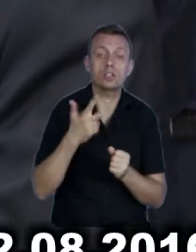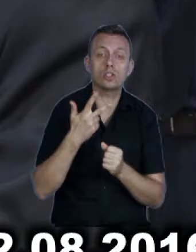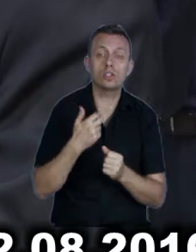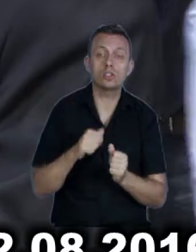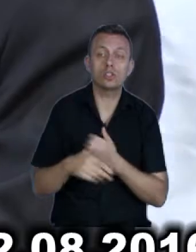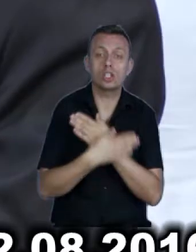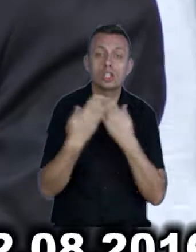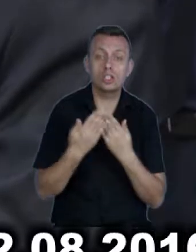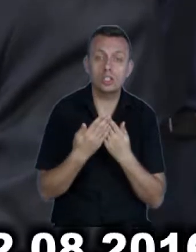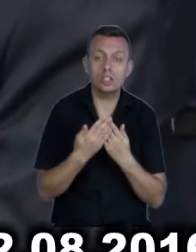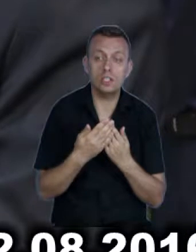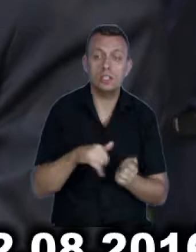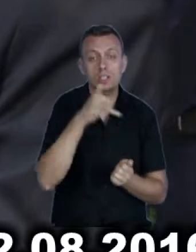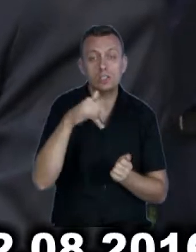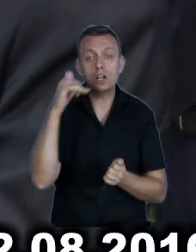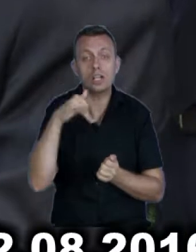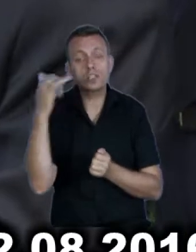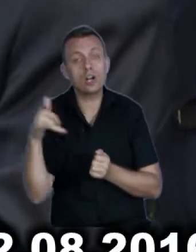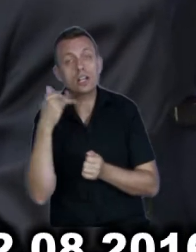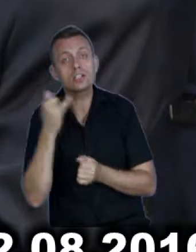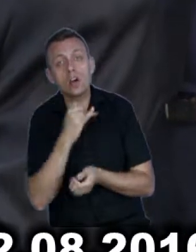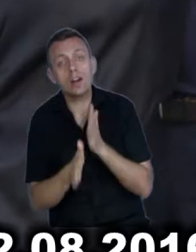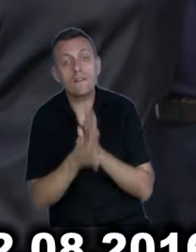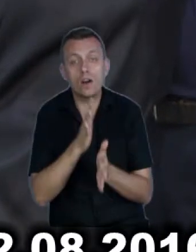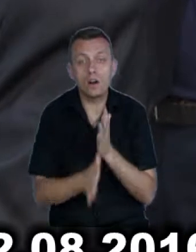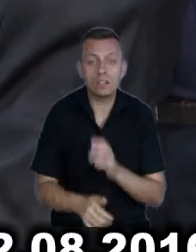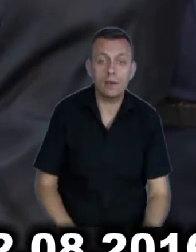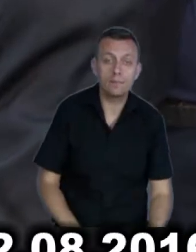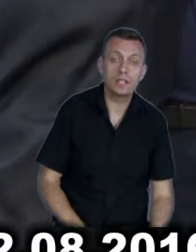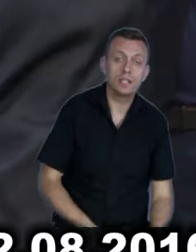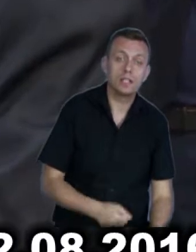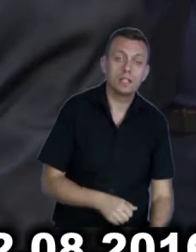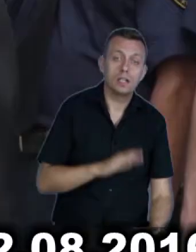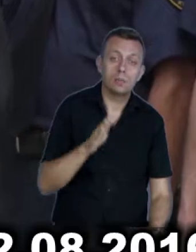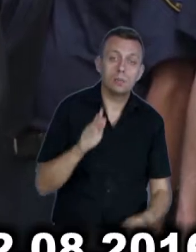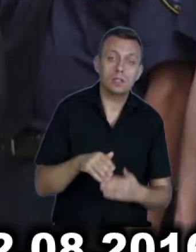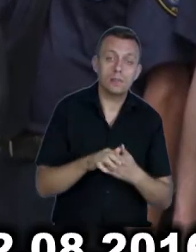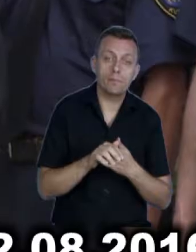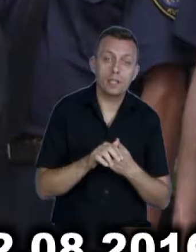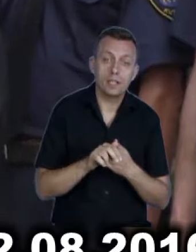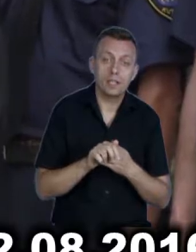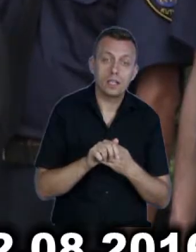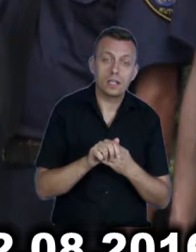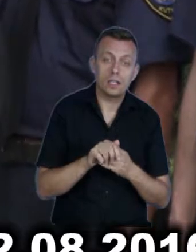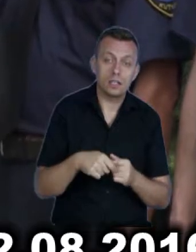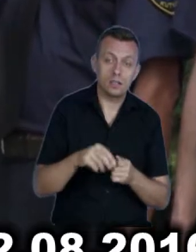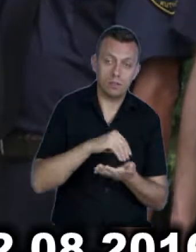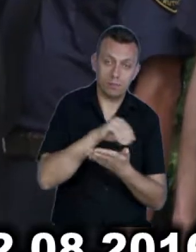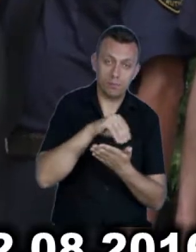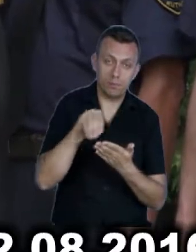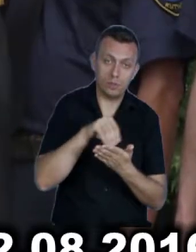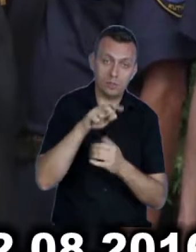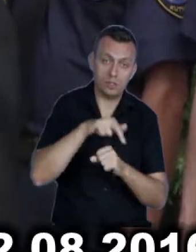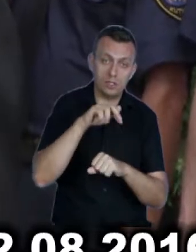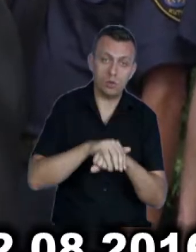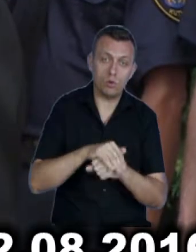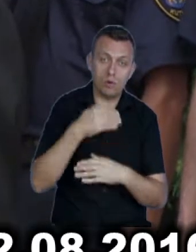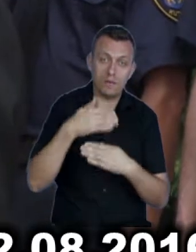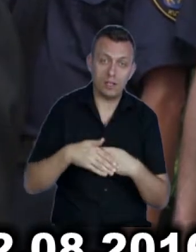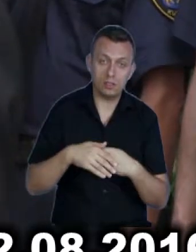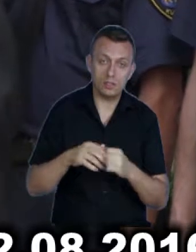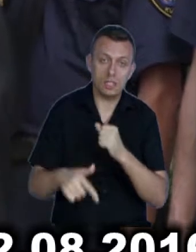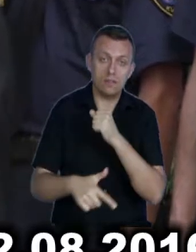października 1944 roku w Ożarowie podpisano umowę kapitulacyjną. W 72. rocznicę wybuchu Powstania